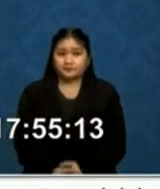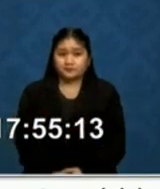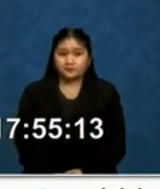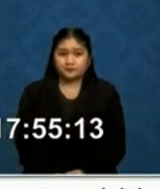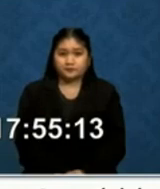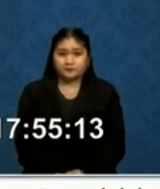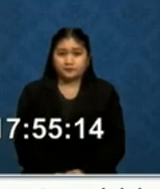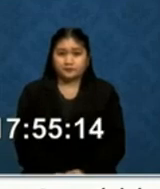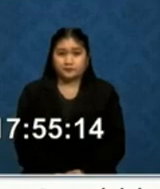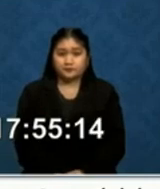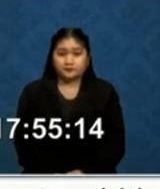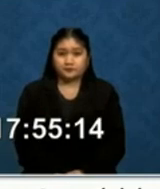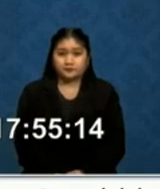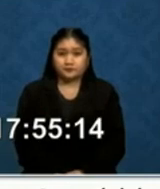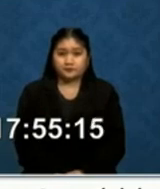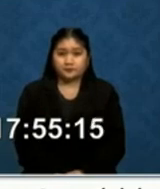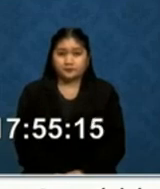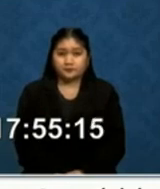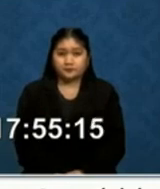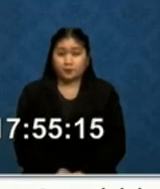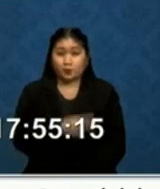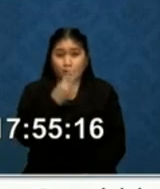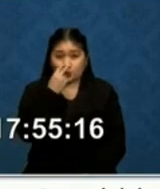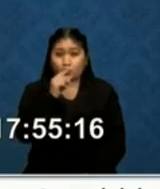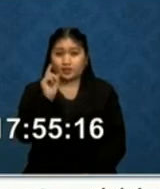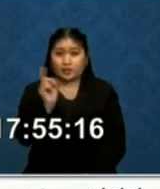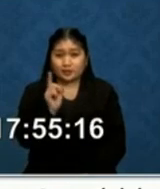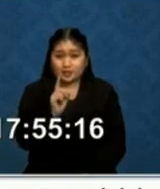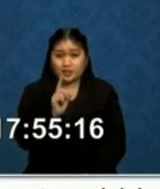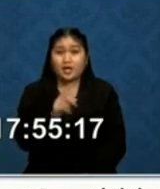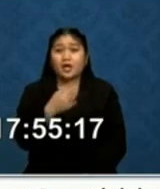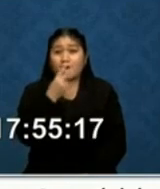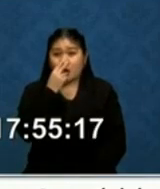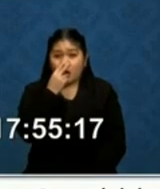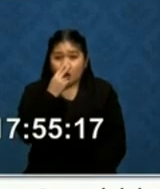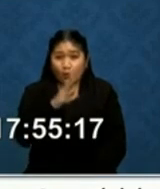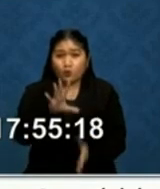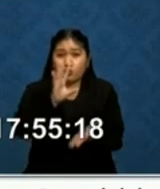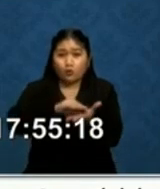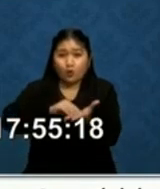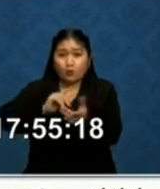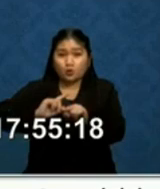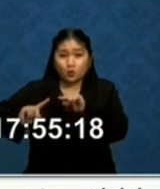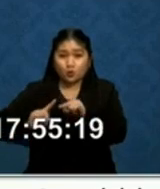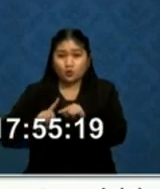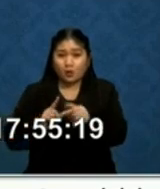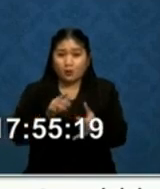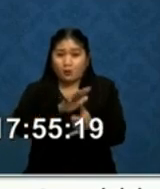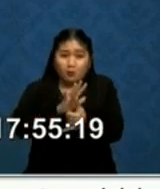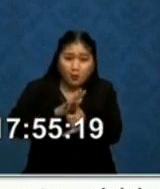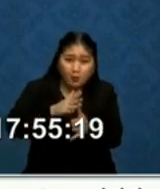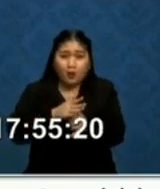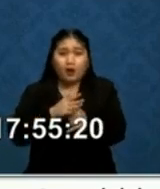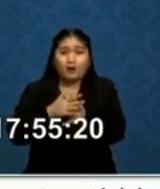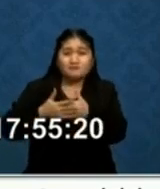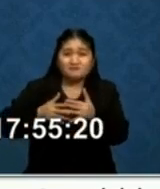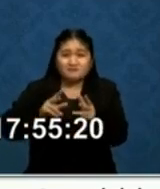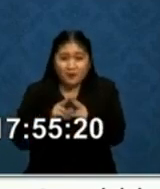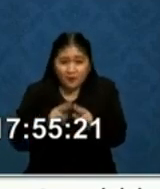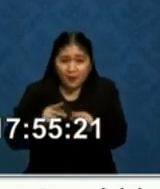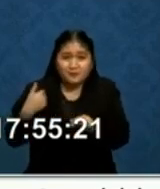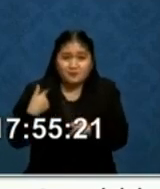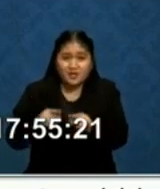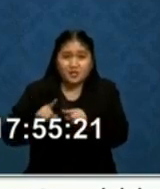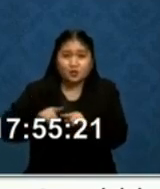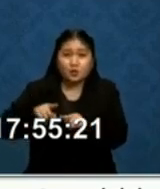สไลด์ที่1ค่ะถัดไปเลยค่ะหากดูจากสถิตินะคะจะเห็นได้ว่าข้อมูลการคุกคามทางเพศในประเทศไทยค่ะมีดังนี้ค่ะ